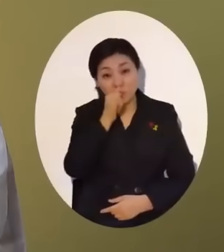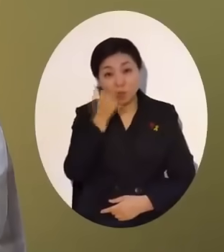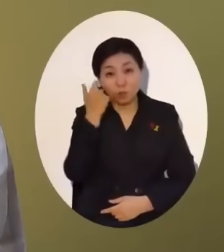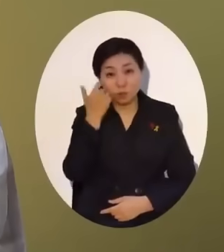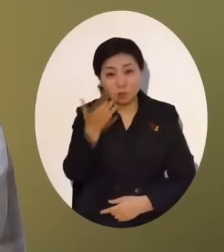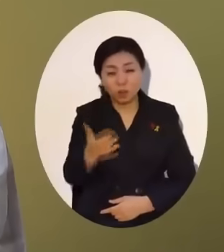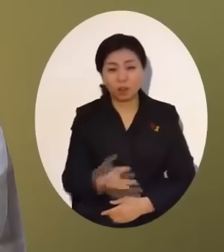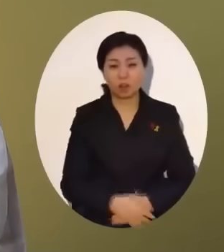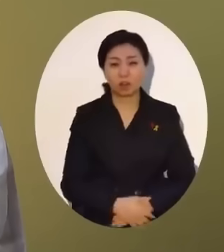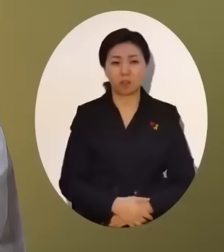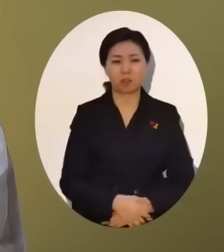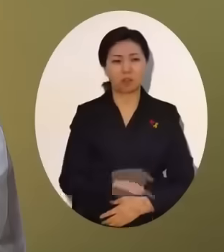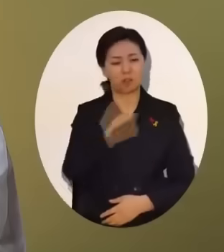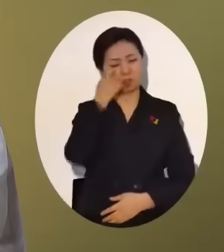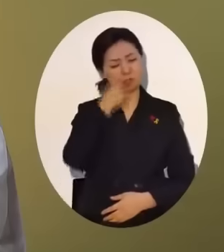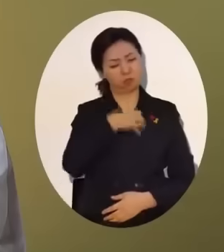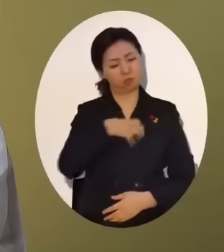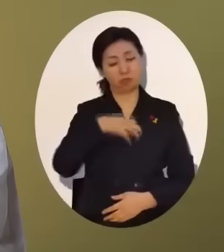안 들어요.